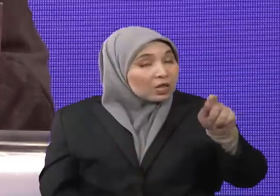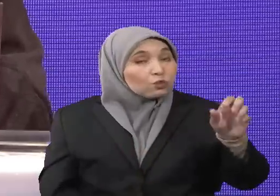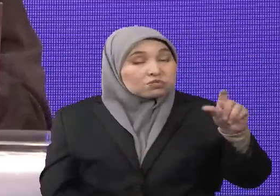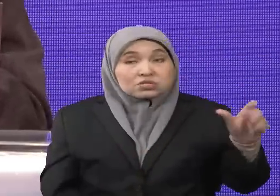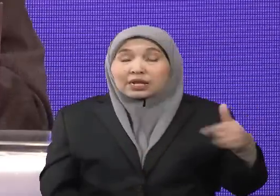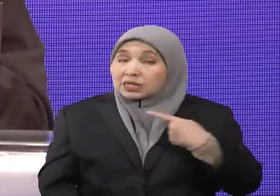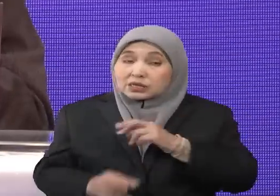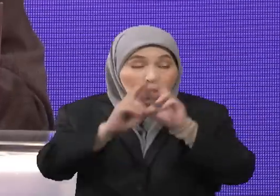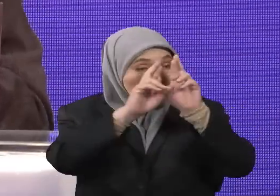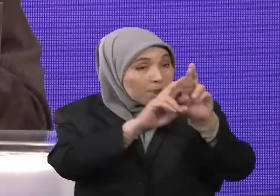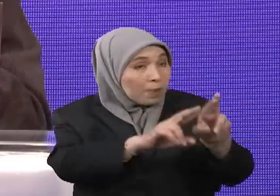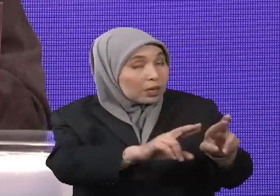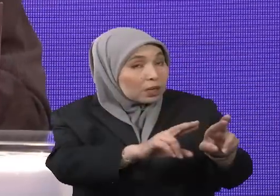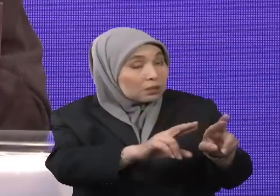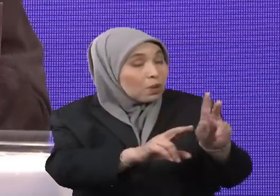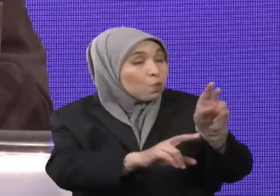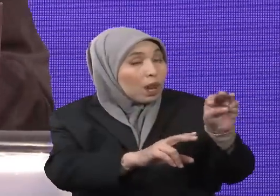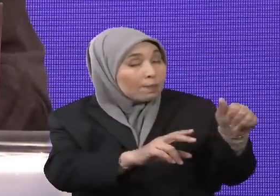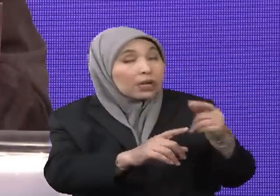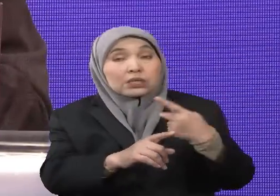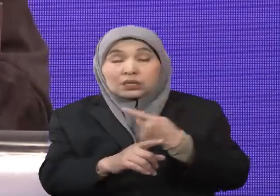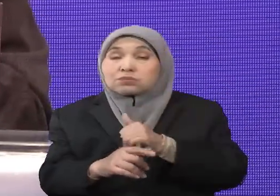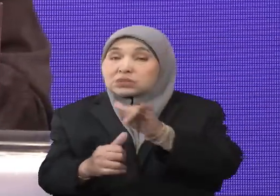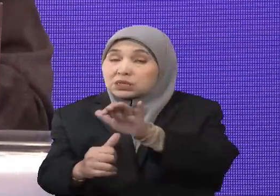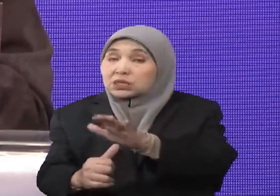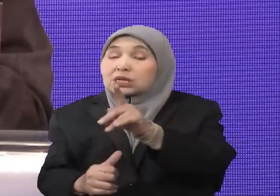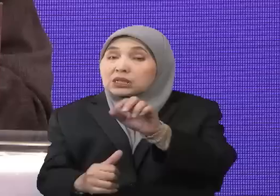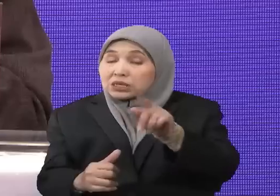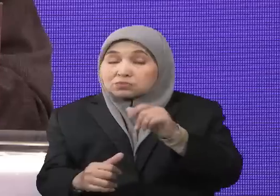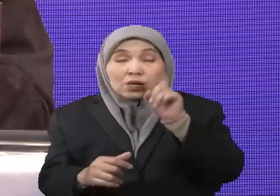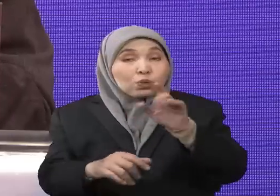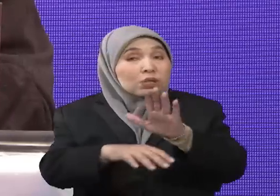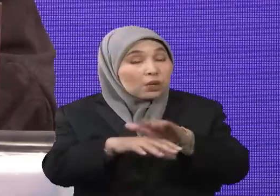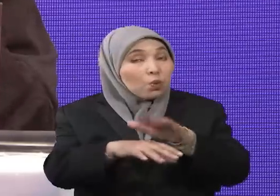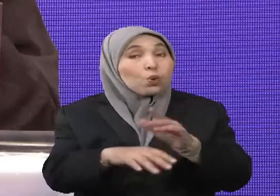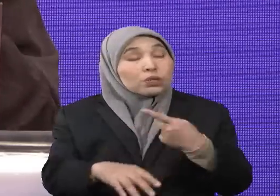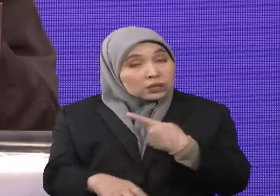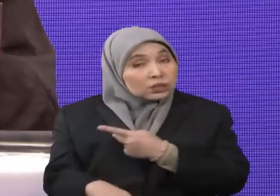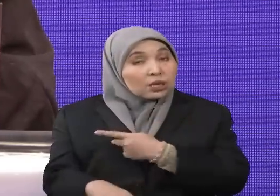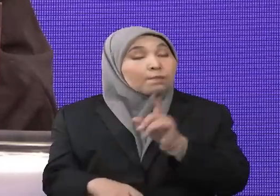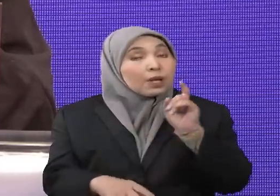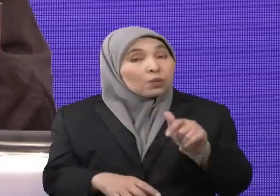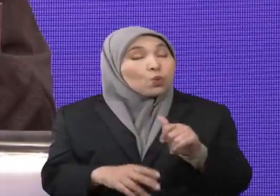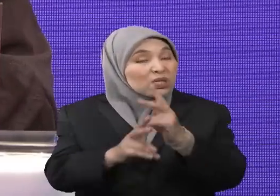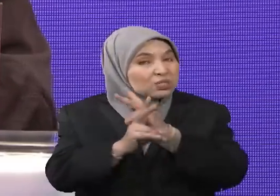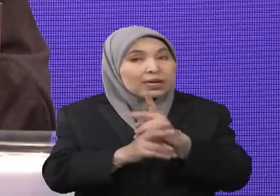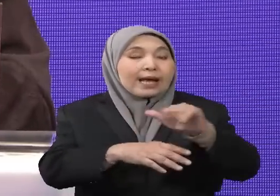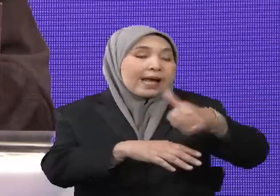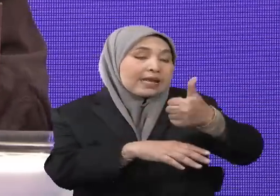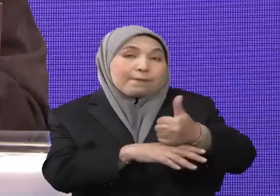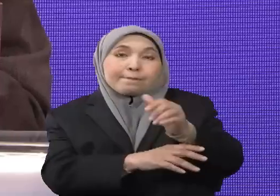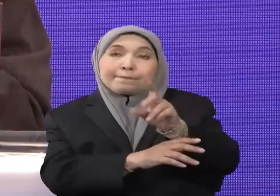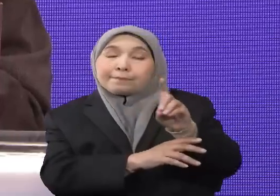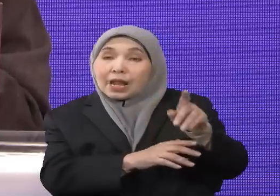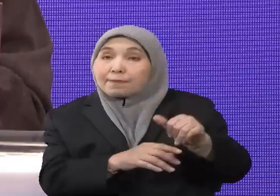kita hormat para ulama tokoh-tokoh tapi kita kena kritis dan kalau perlu kita teguh kita perlu menjaga adab-adabnya cuma